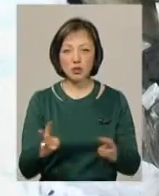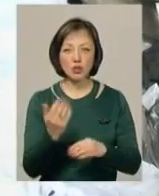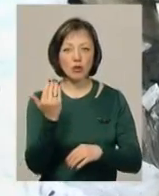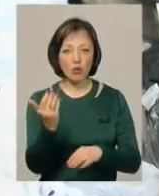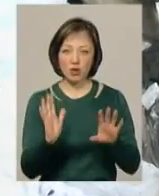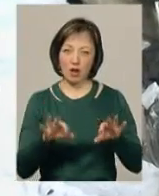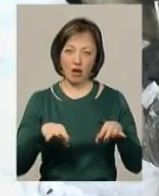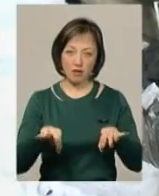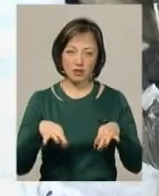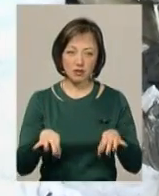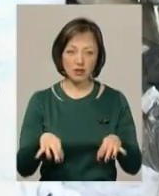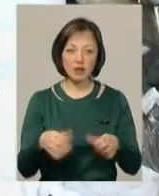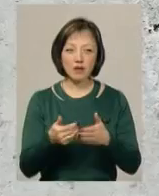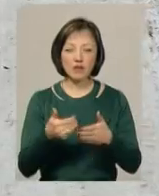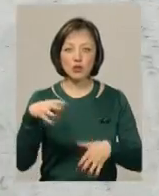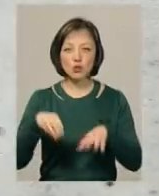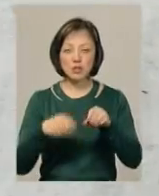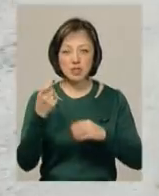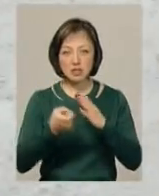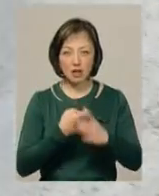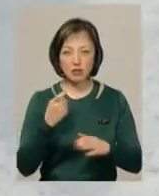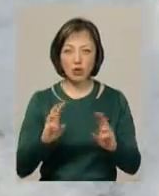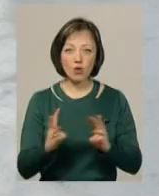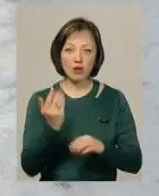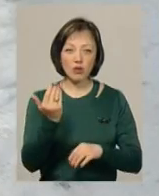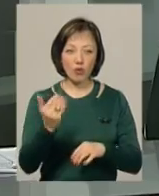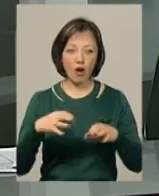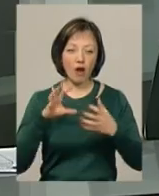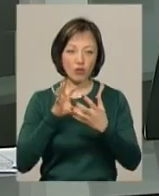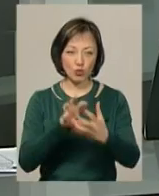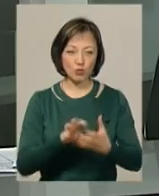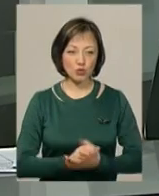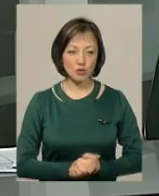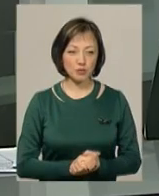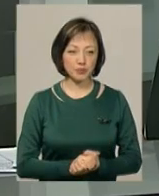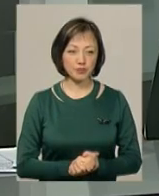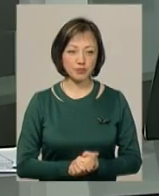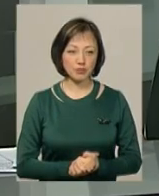його автівка. Від сусідів чоловік і дізнався, що горить його автобус.